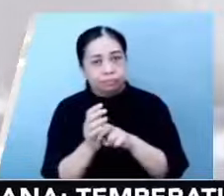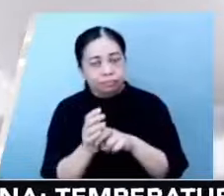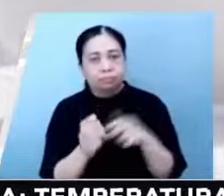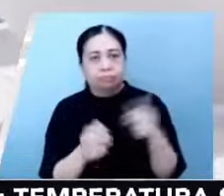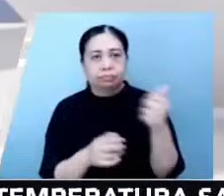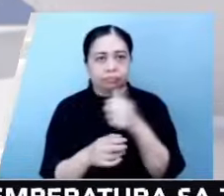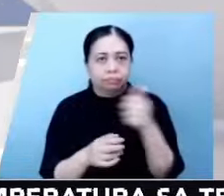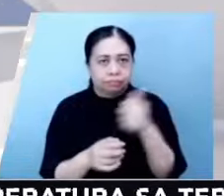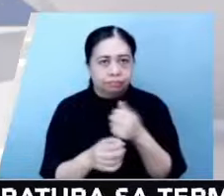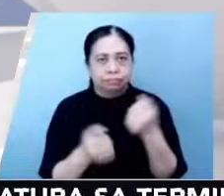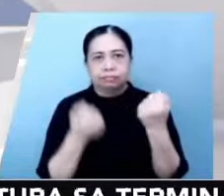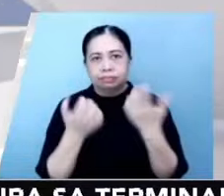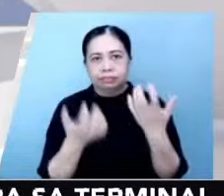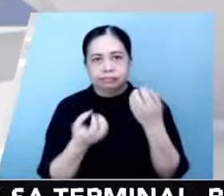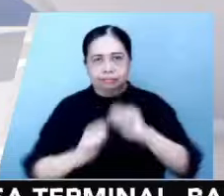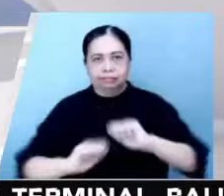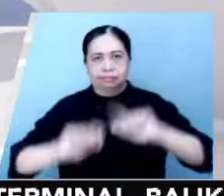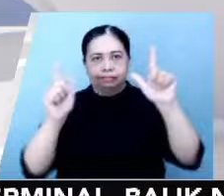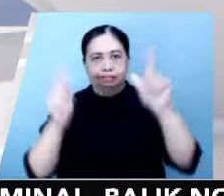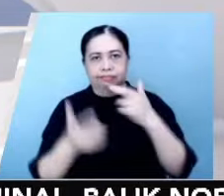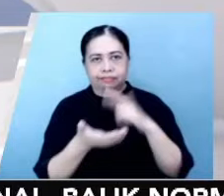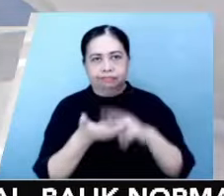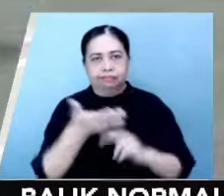Agustin. James.